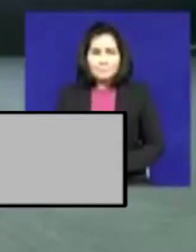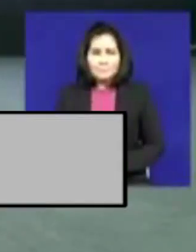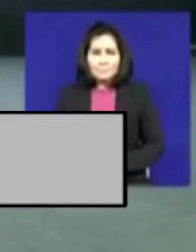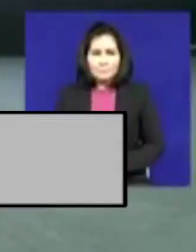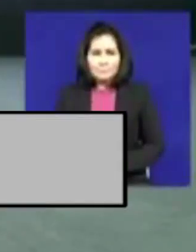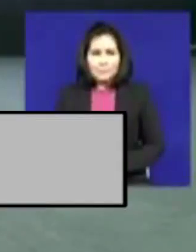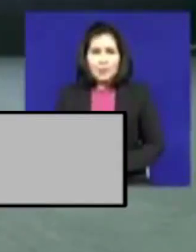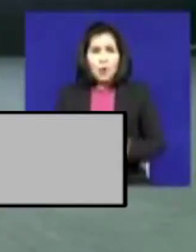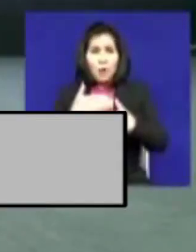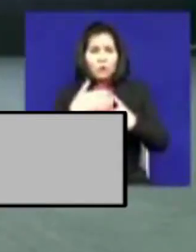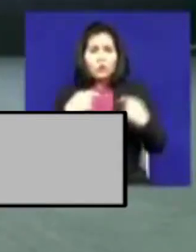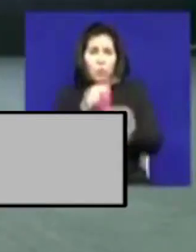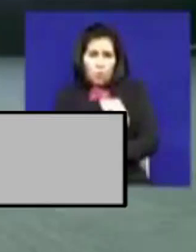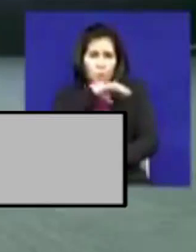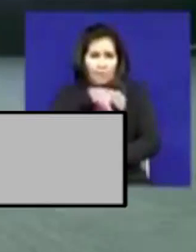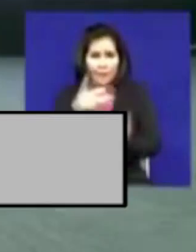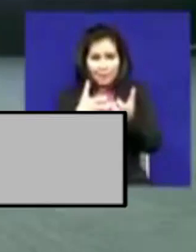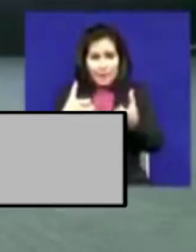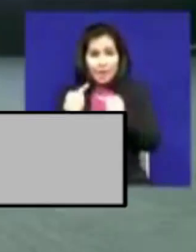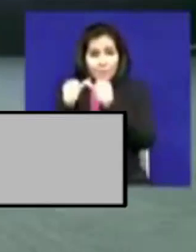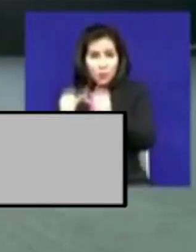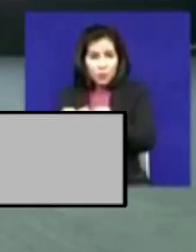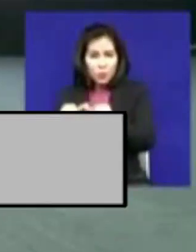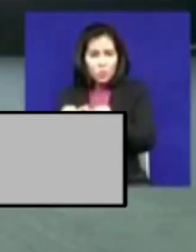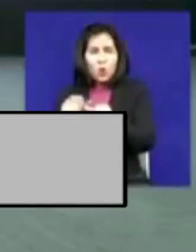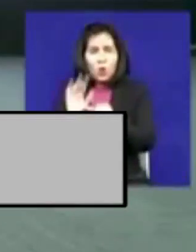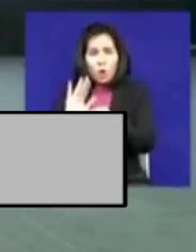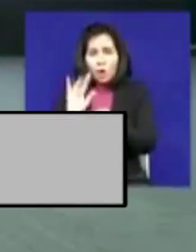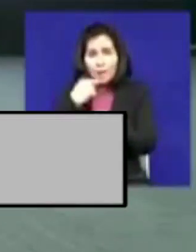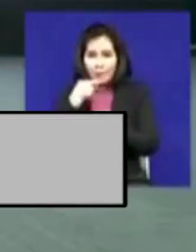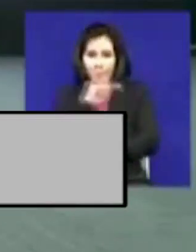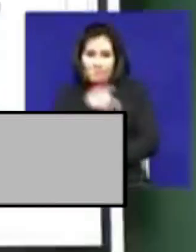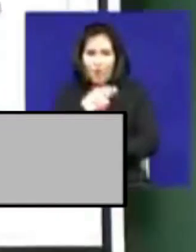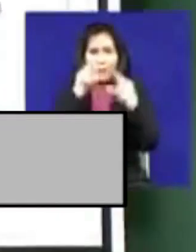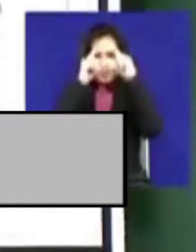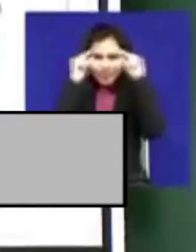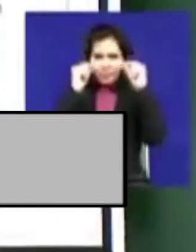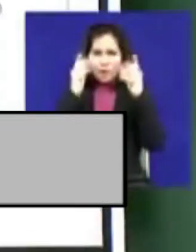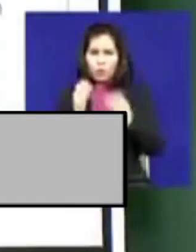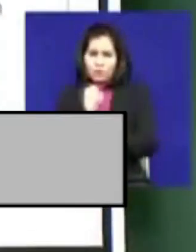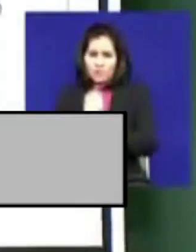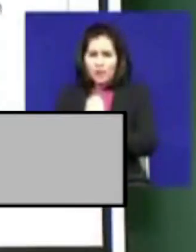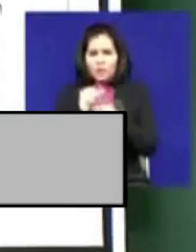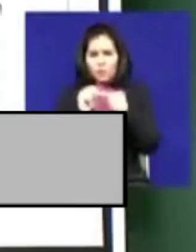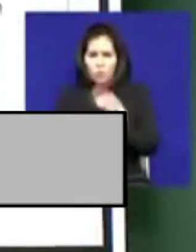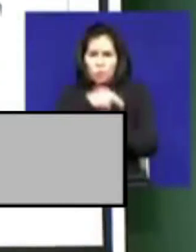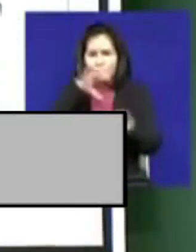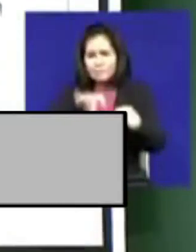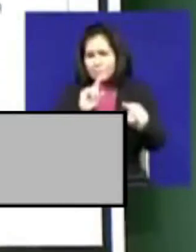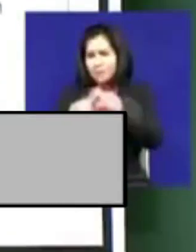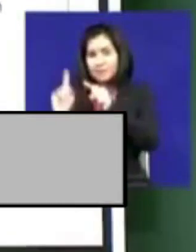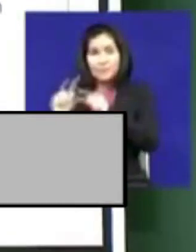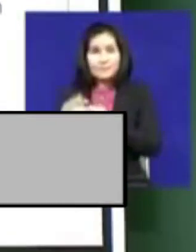ำเพาะก็คือเรื่องของบุคลากรทางการแพทย์และสาธารณสุขนะครับในวันนี้นะครับเราพ